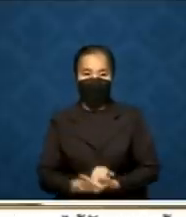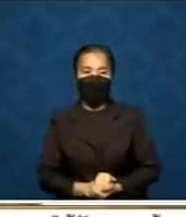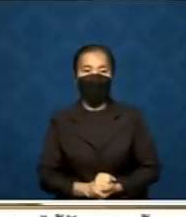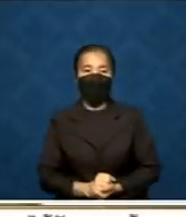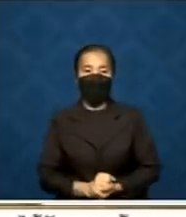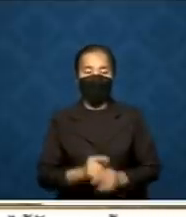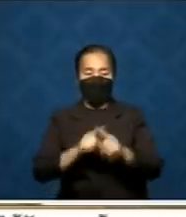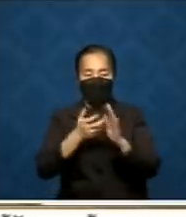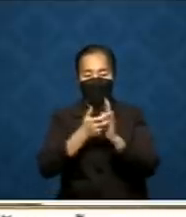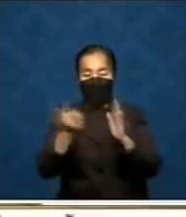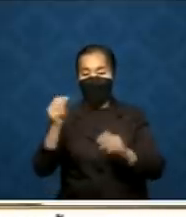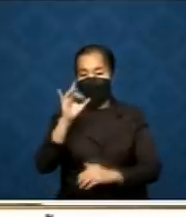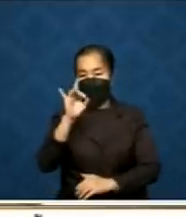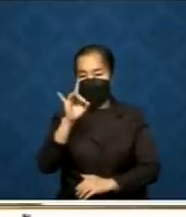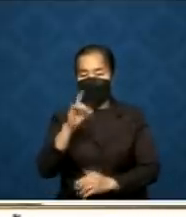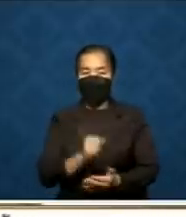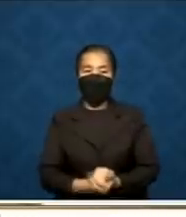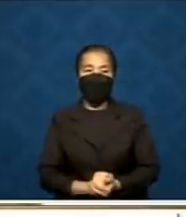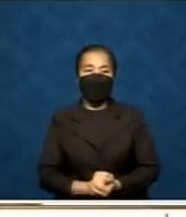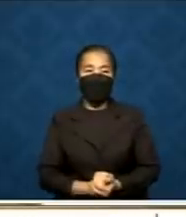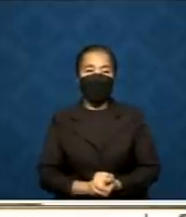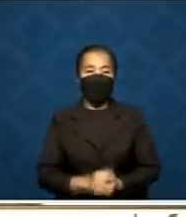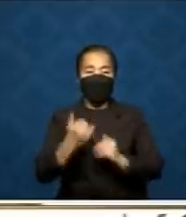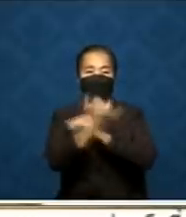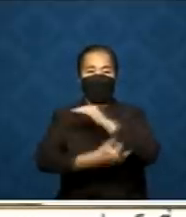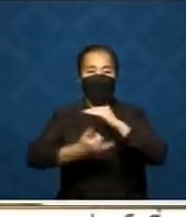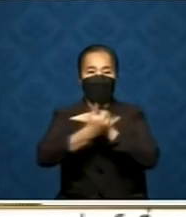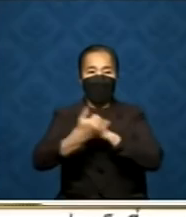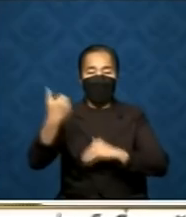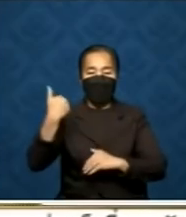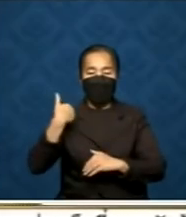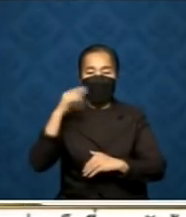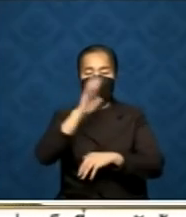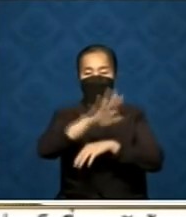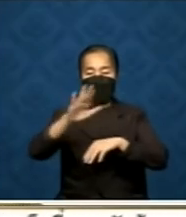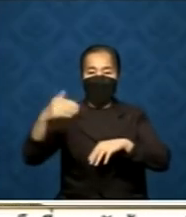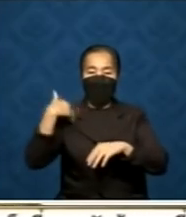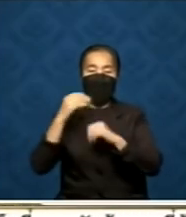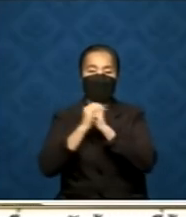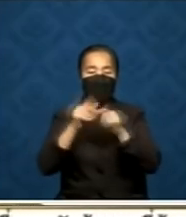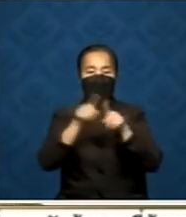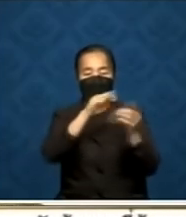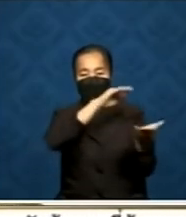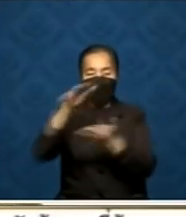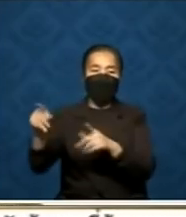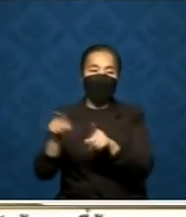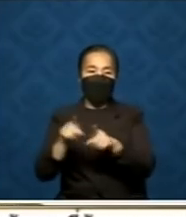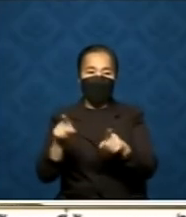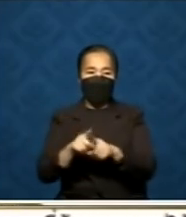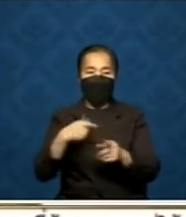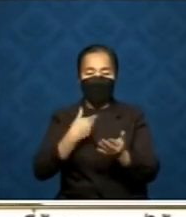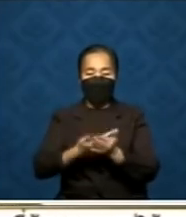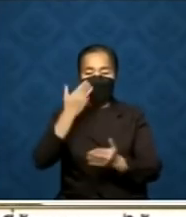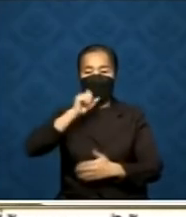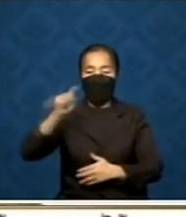ต่างกัน 100บาทA3ประเทศไทยเนี่ยซื้อชิโน Bagเหมือนกันกับชิ้นนั้นกันแพงเราซื้อแพงกว่าเขา100